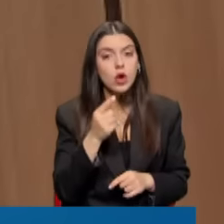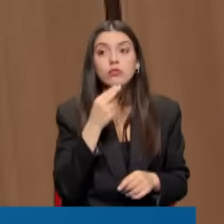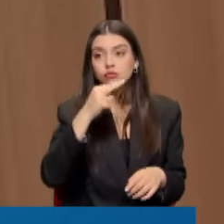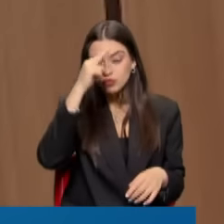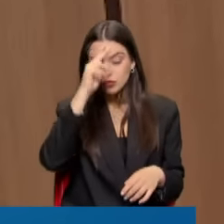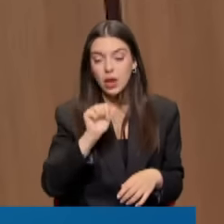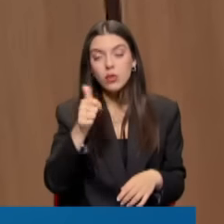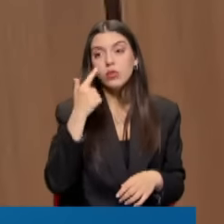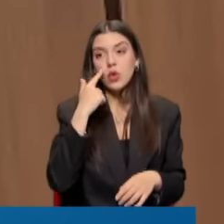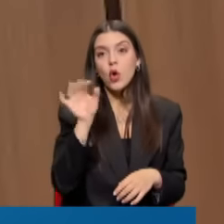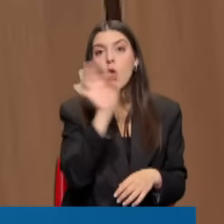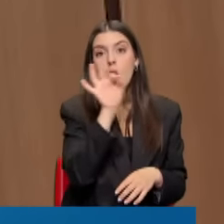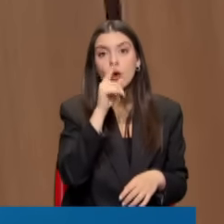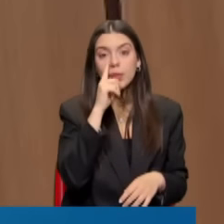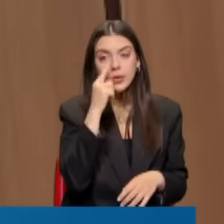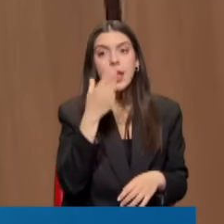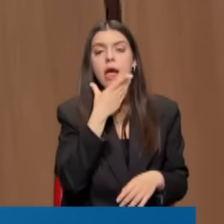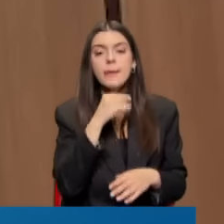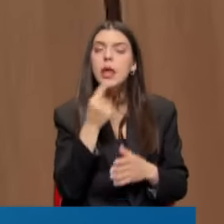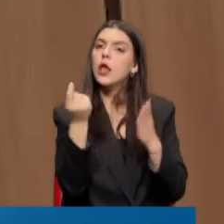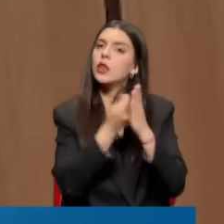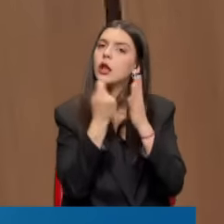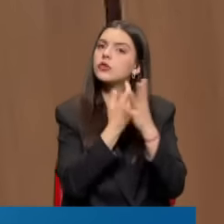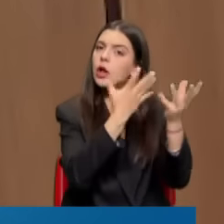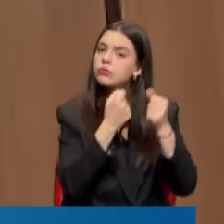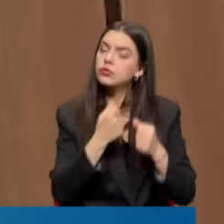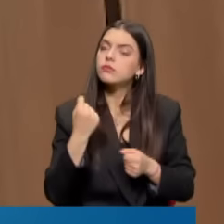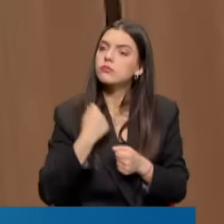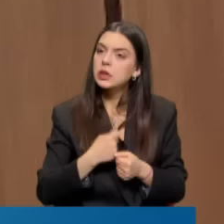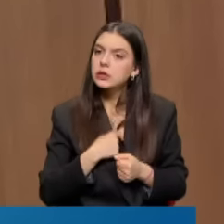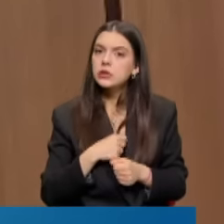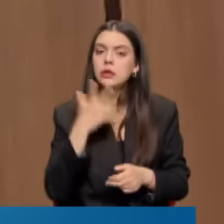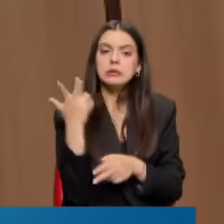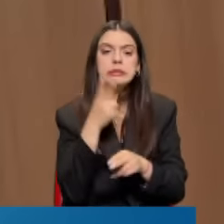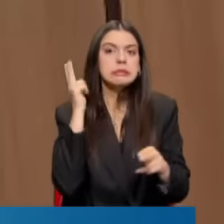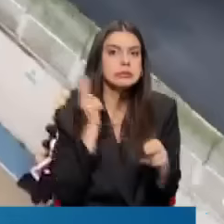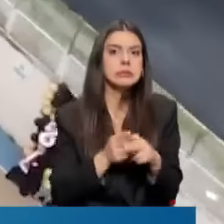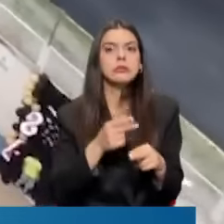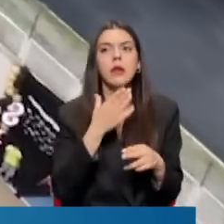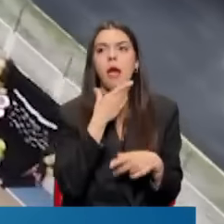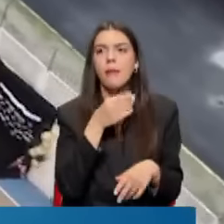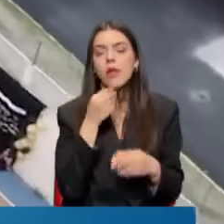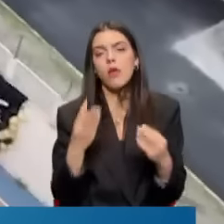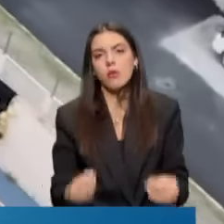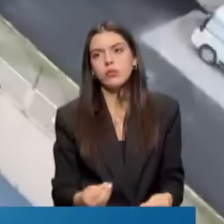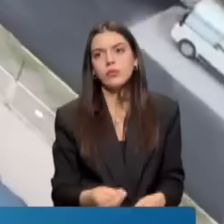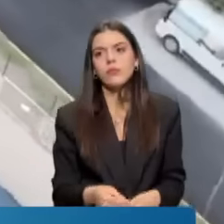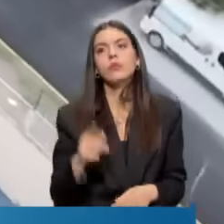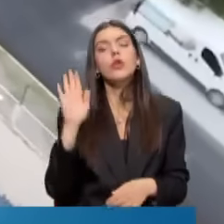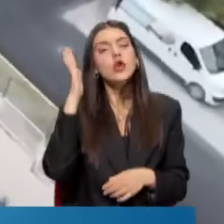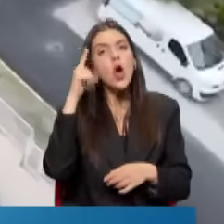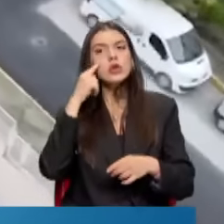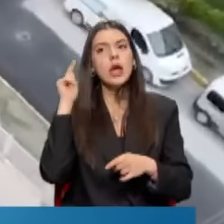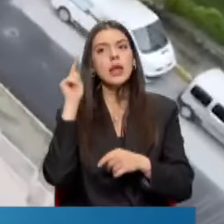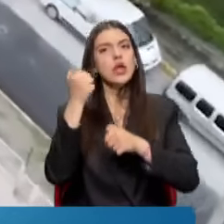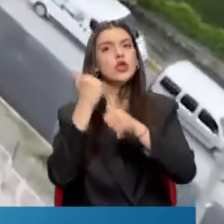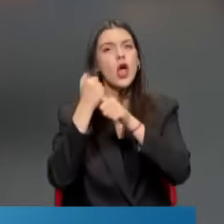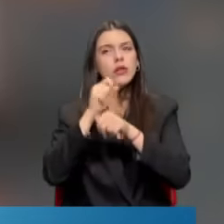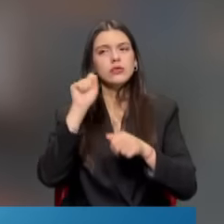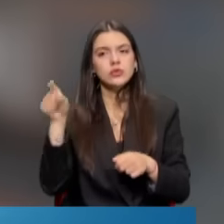müdürünün emeklilik bekçisi alınmış Pazartesi günü ise jet hızıyla emekli edilmiştir Kocaeli Gölcük Saraylı Ortaokulu Müdürü